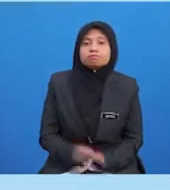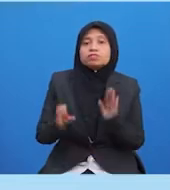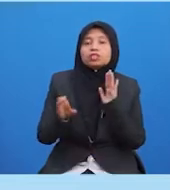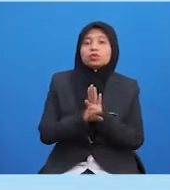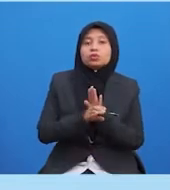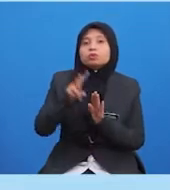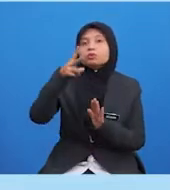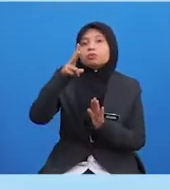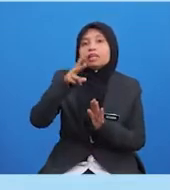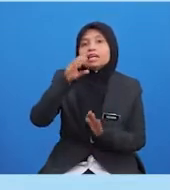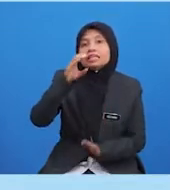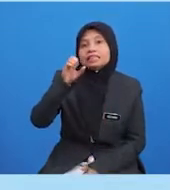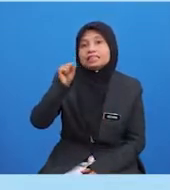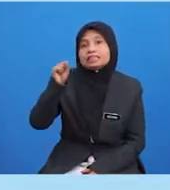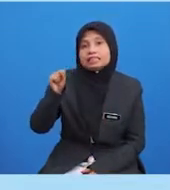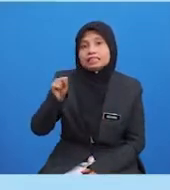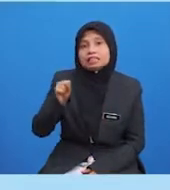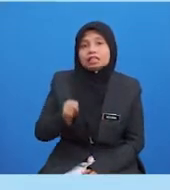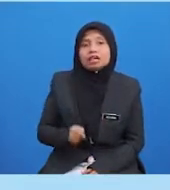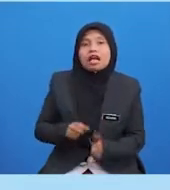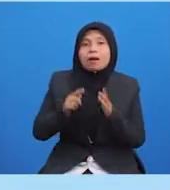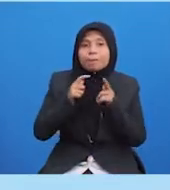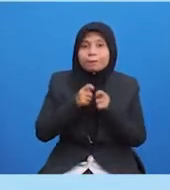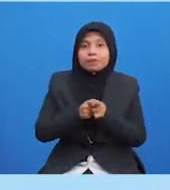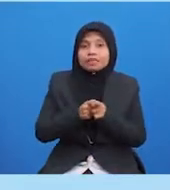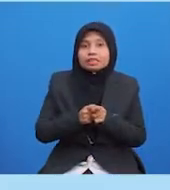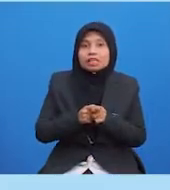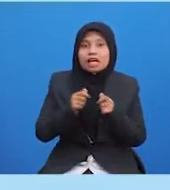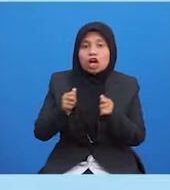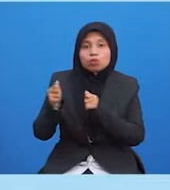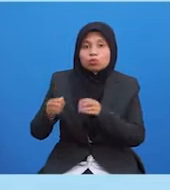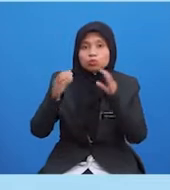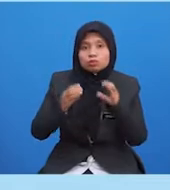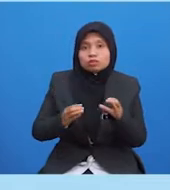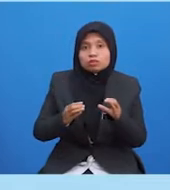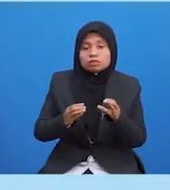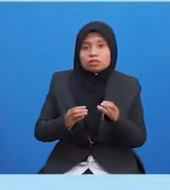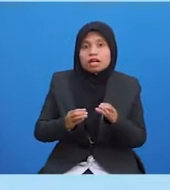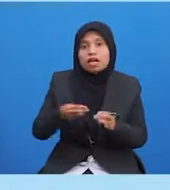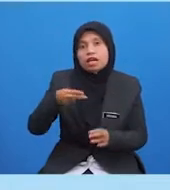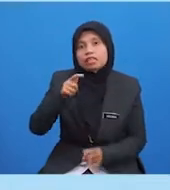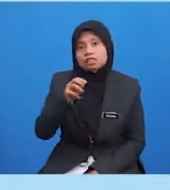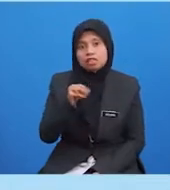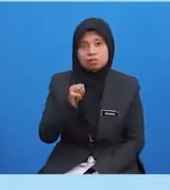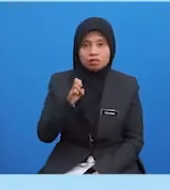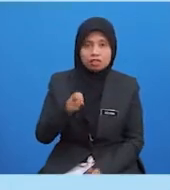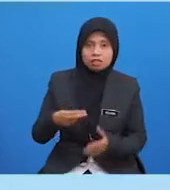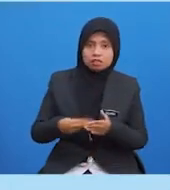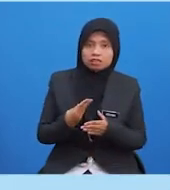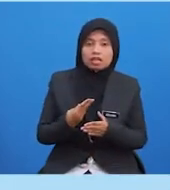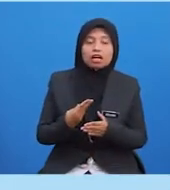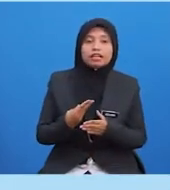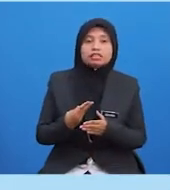Contoh 12 menunjukkan penetapan atau cara HTML yang akan menghasilkan